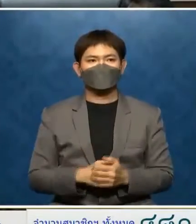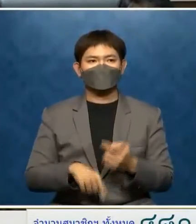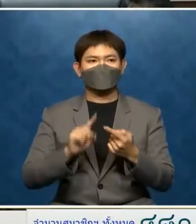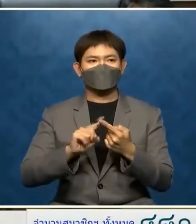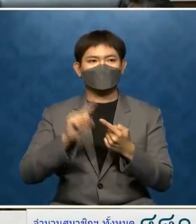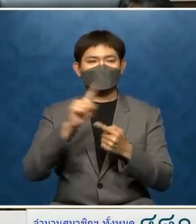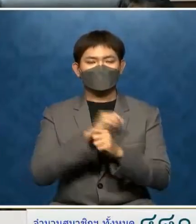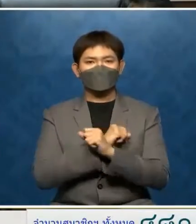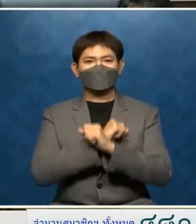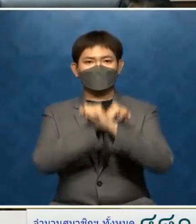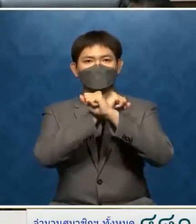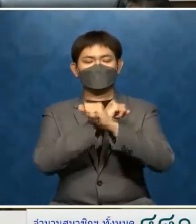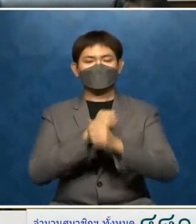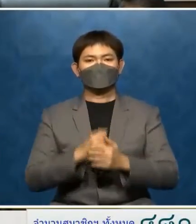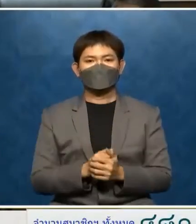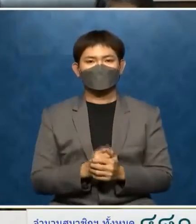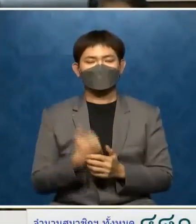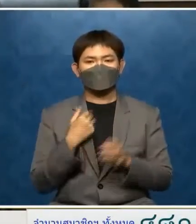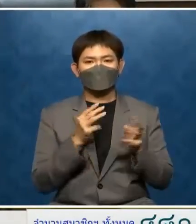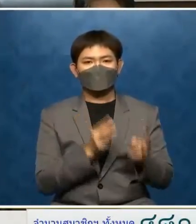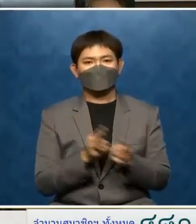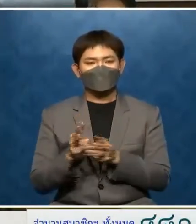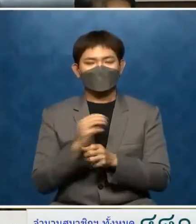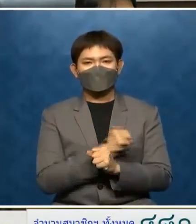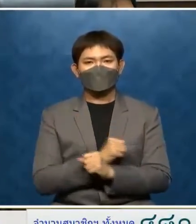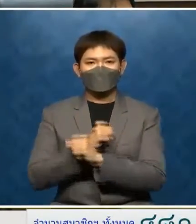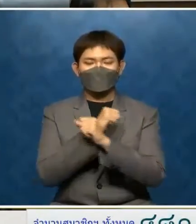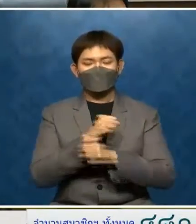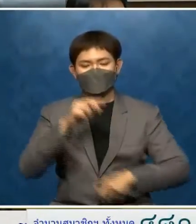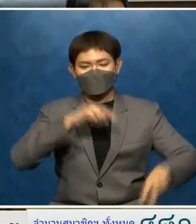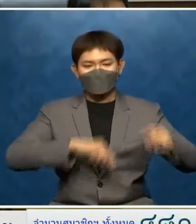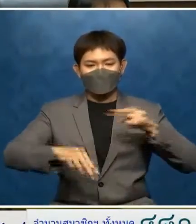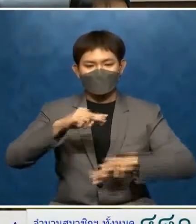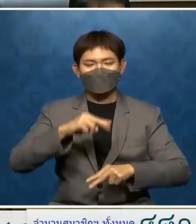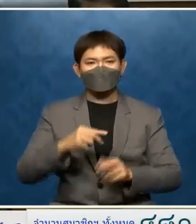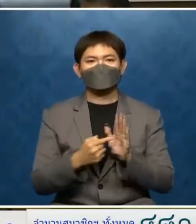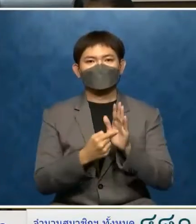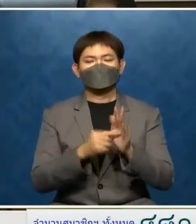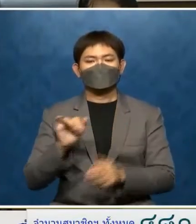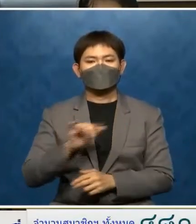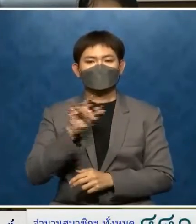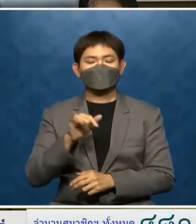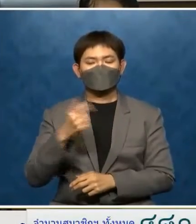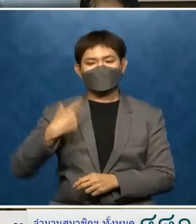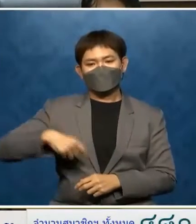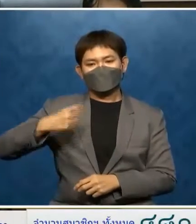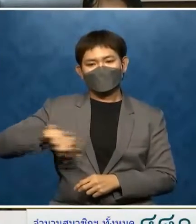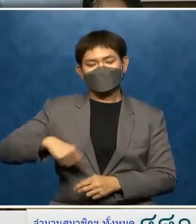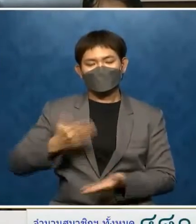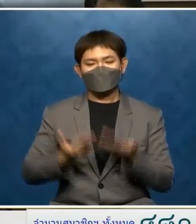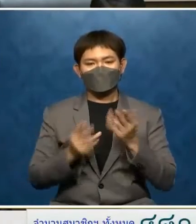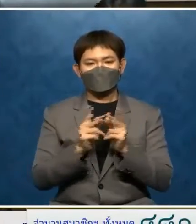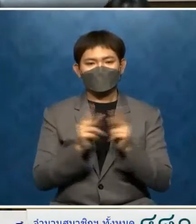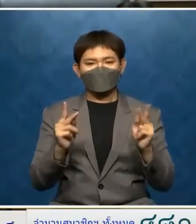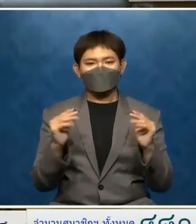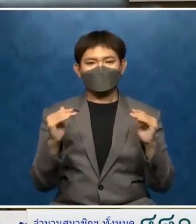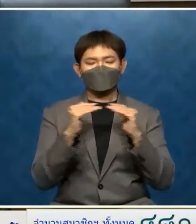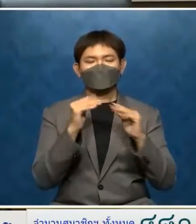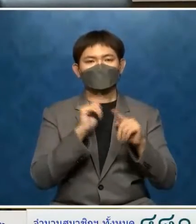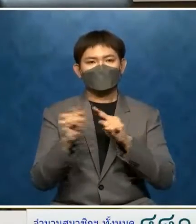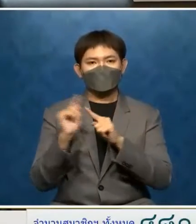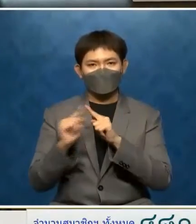ป้องกันค่ะให้มีคลไ การป้องกันและการตรวจสอบเช่นยาติธนาย หอกรรมกสิทธิ มนุษยายชน